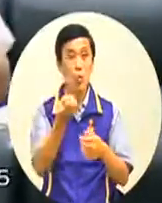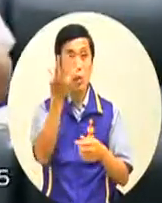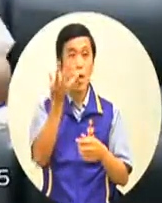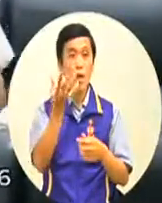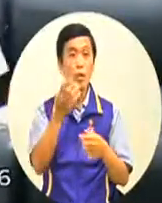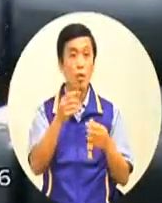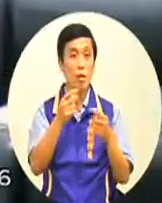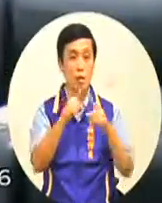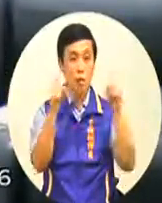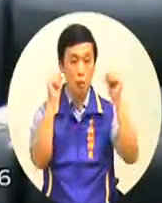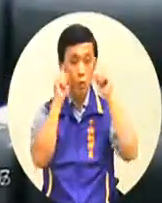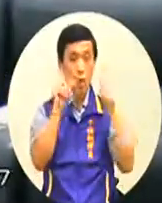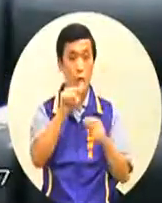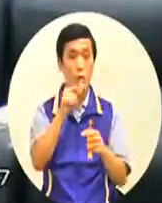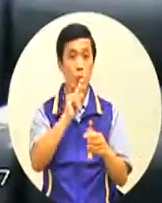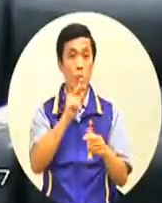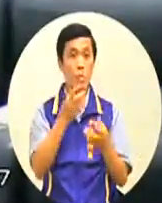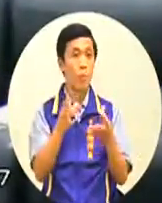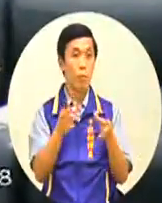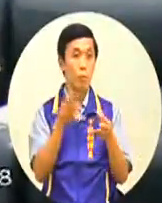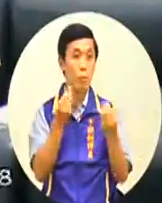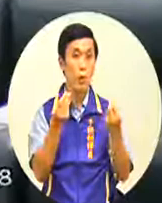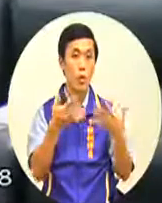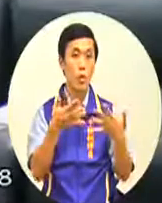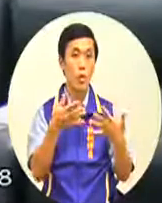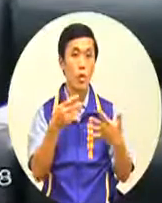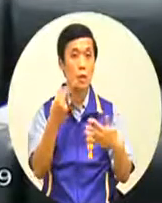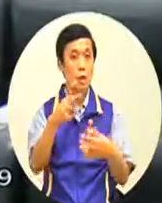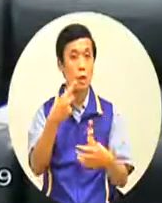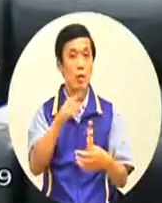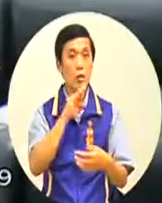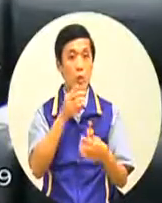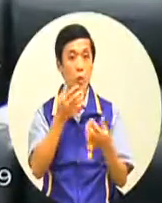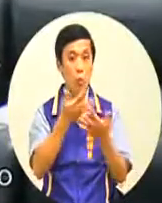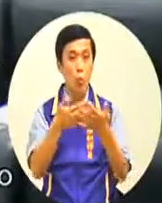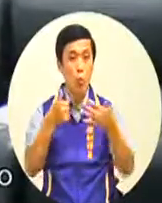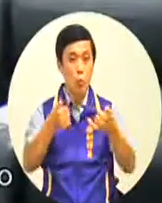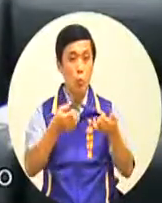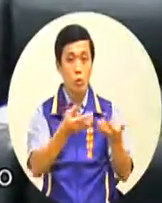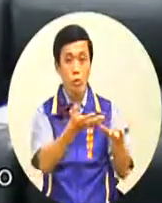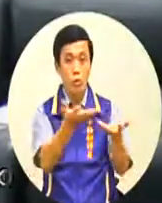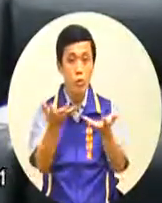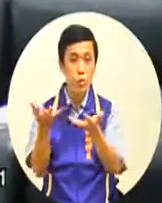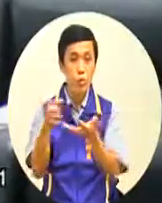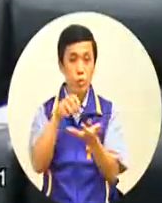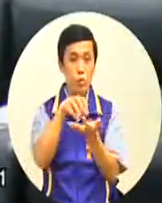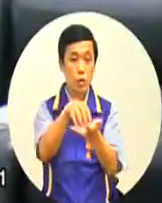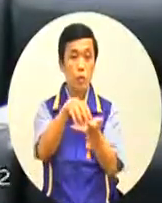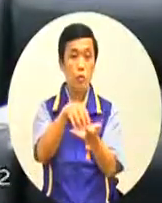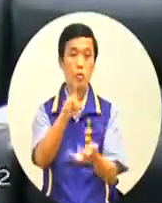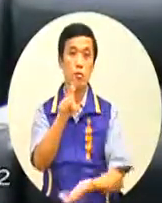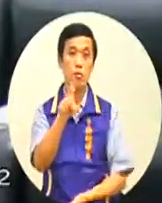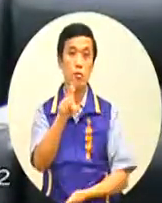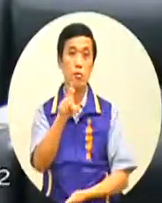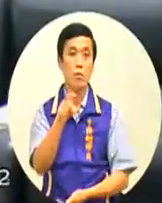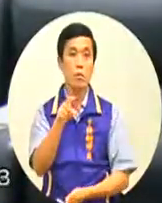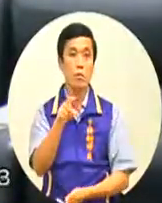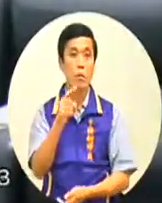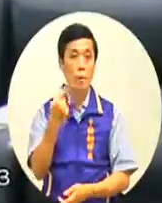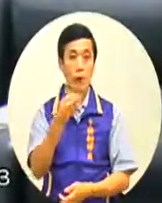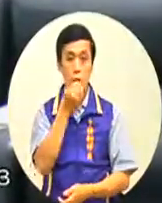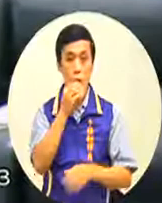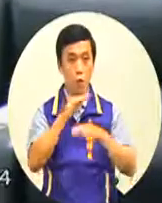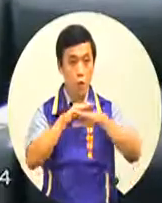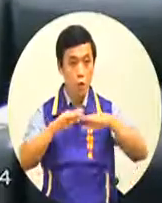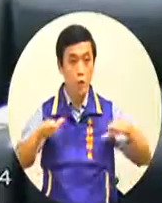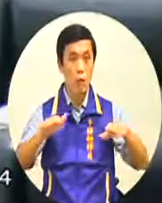谁说可以啦、啊，然后又有人说，因为我们现在网络资讯无从查证，但是起码我觉得食安的问题，我